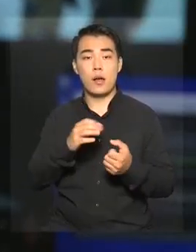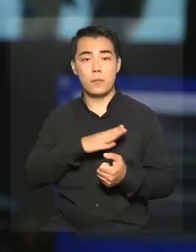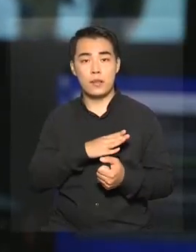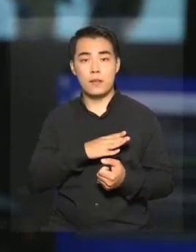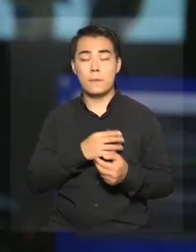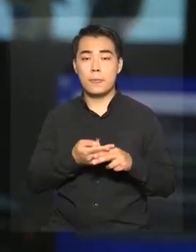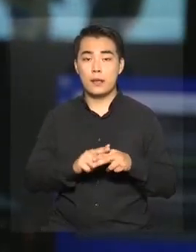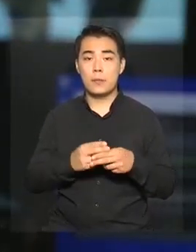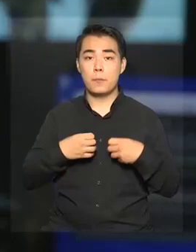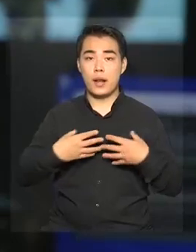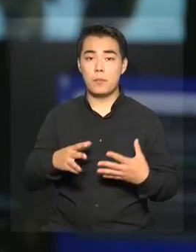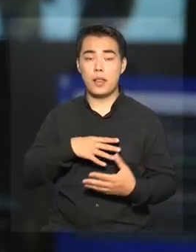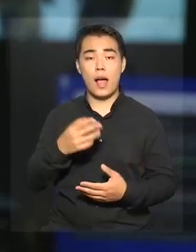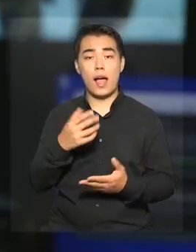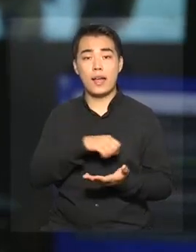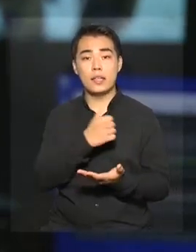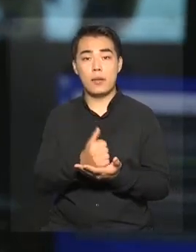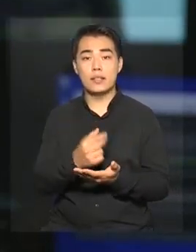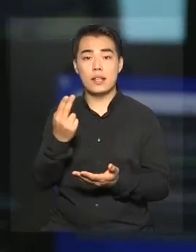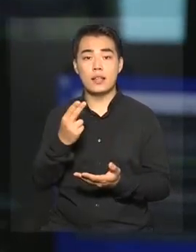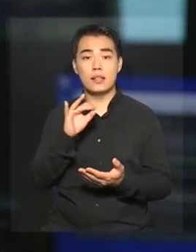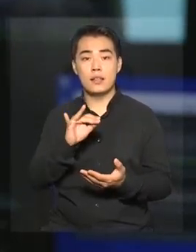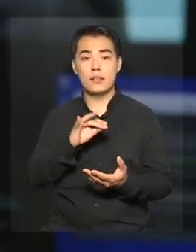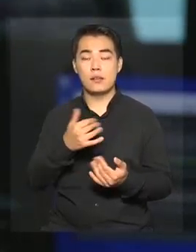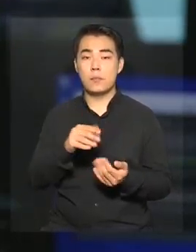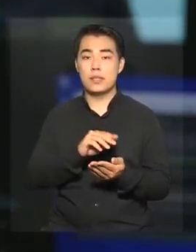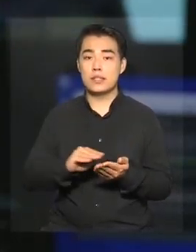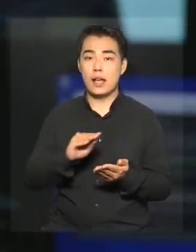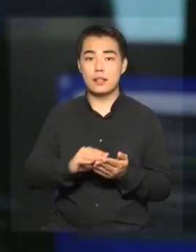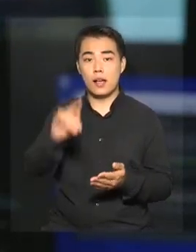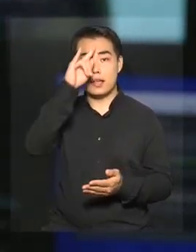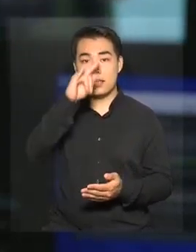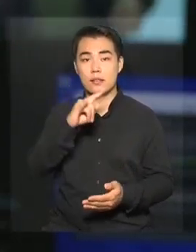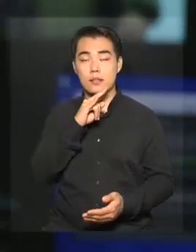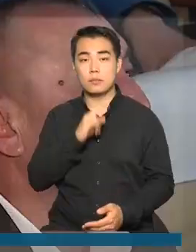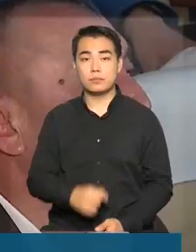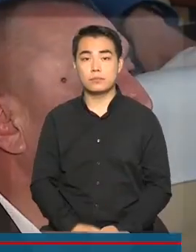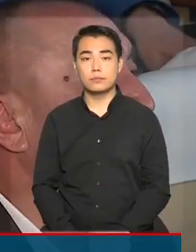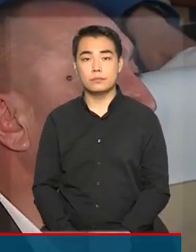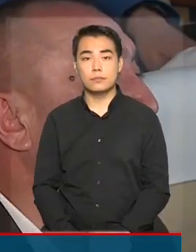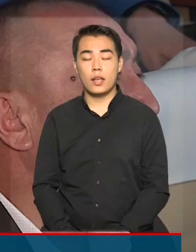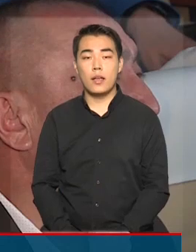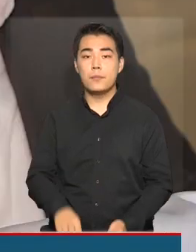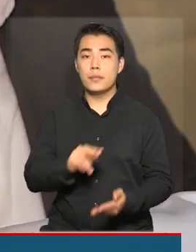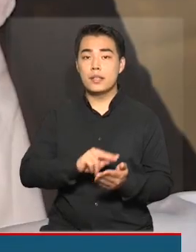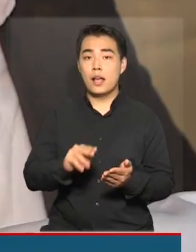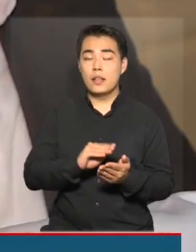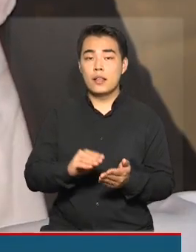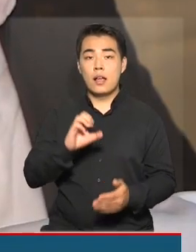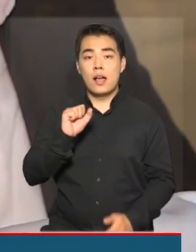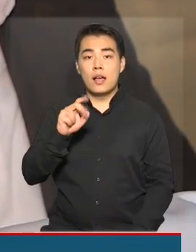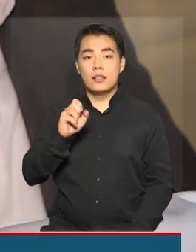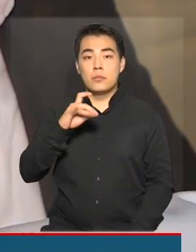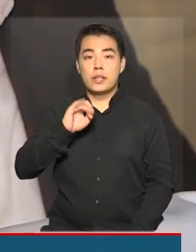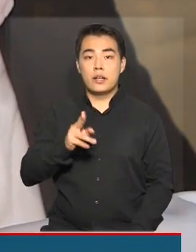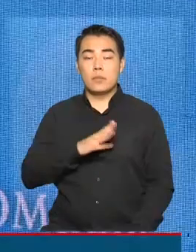Торжество было организовано акиматом столицы и Союзом писателей Казахстана. Писатель Адильбек Ибраимулла был одним